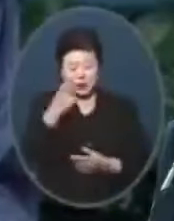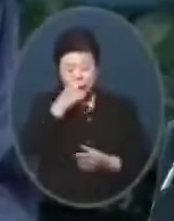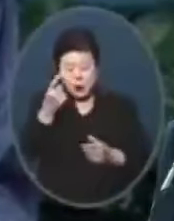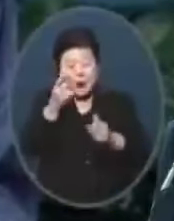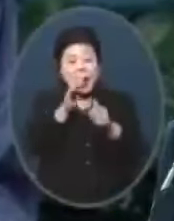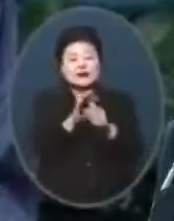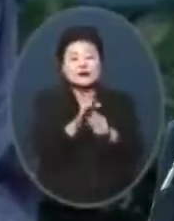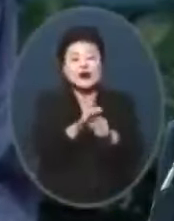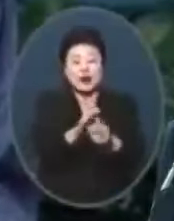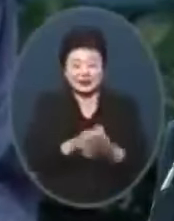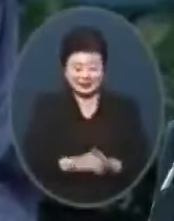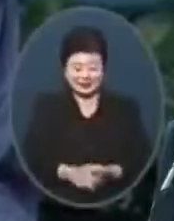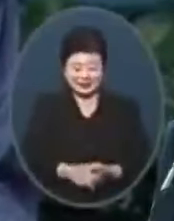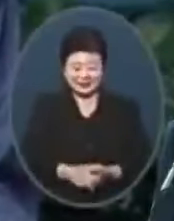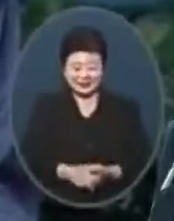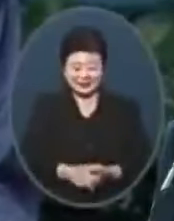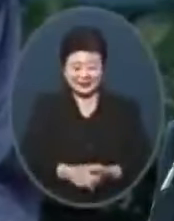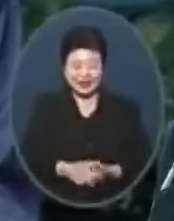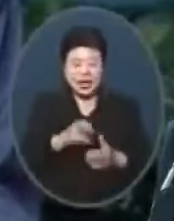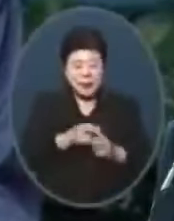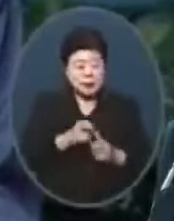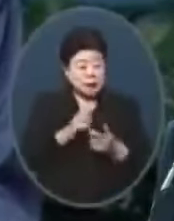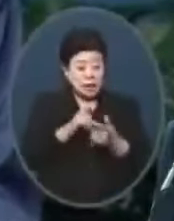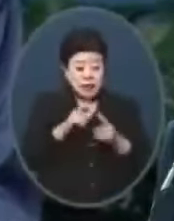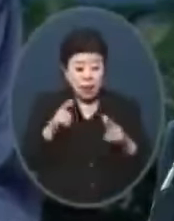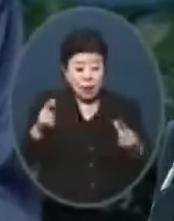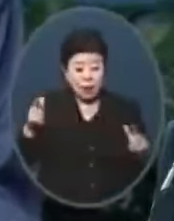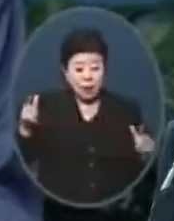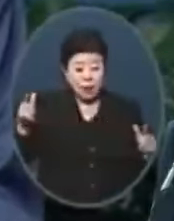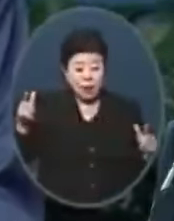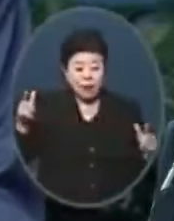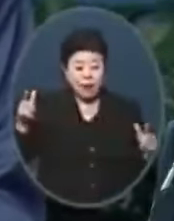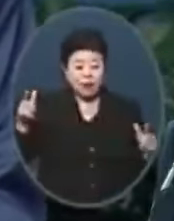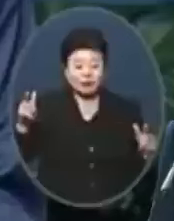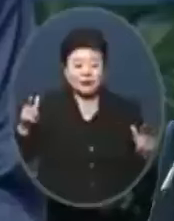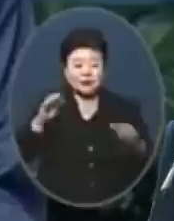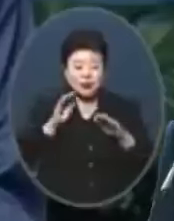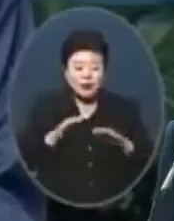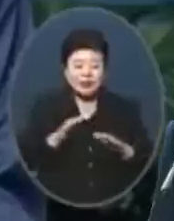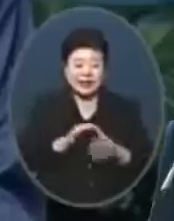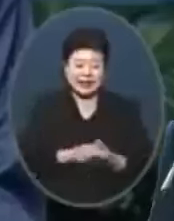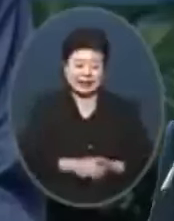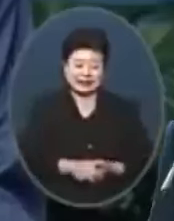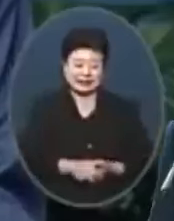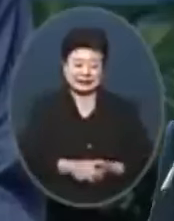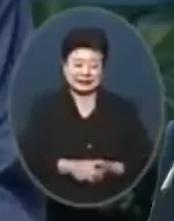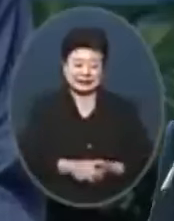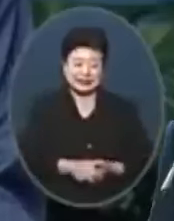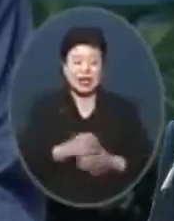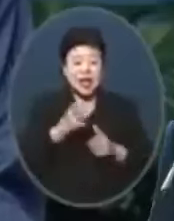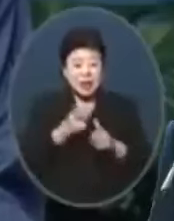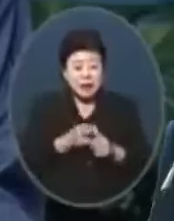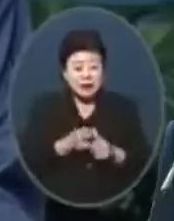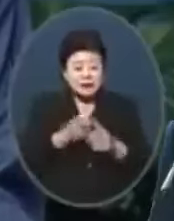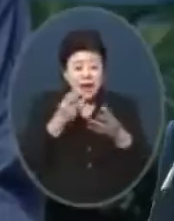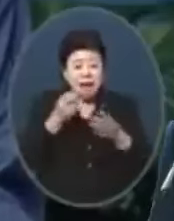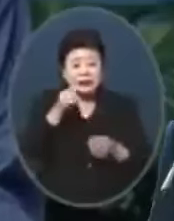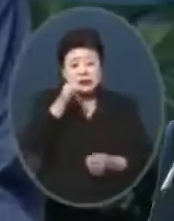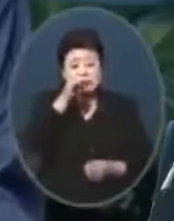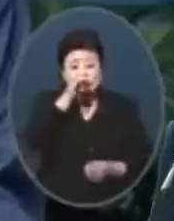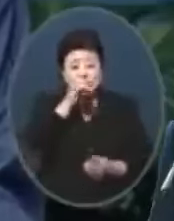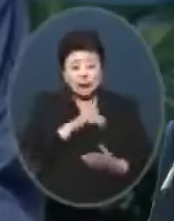돌봐주시는 것입니다. 우리를 배신하지 않습니다. 오늘날은 배신이 얼마나 많은지